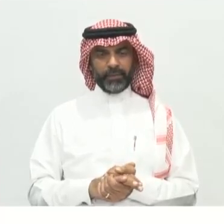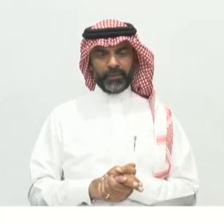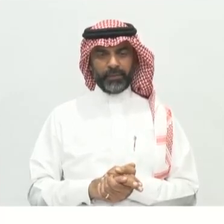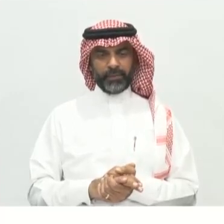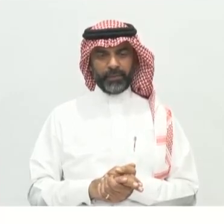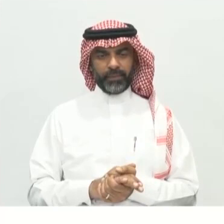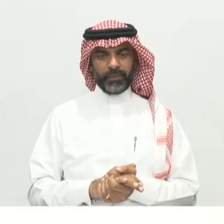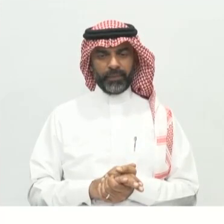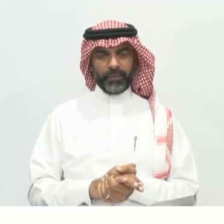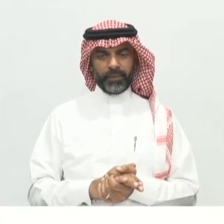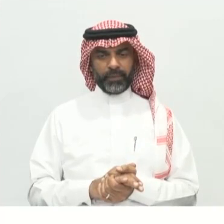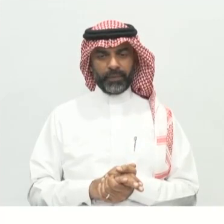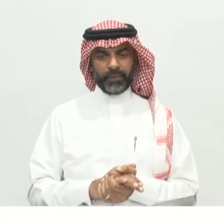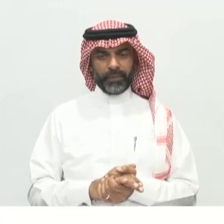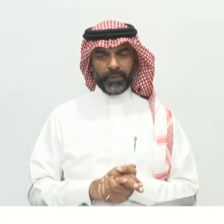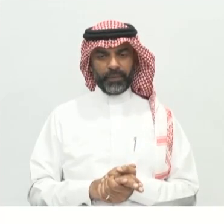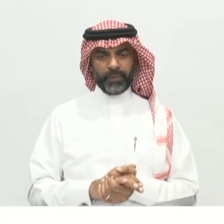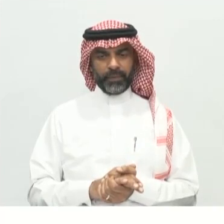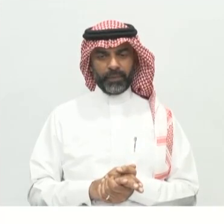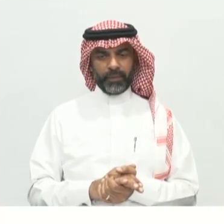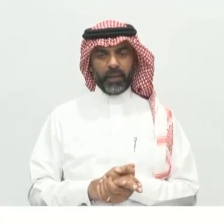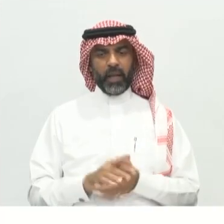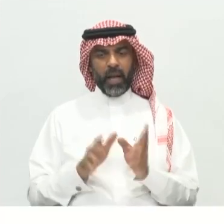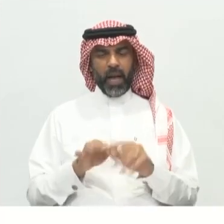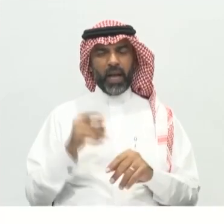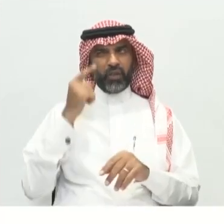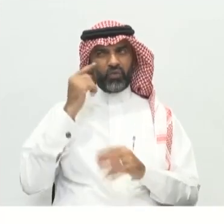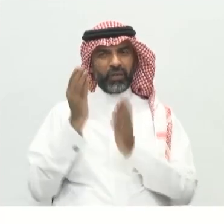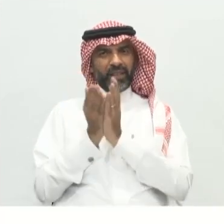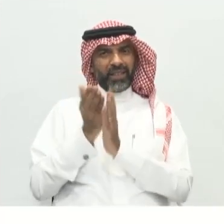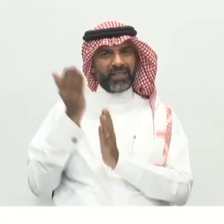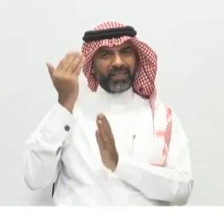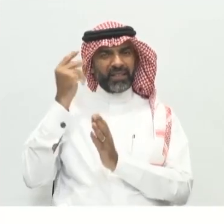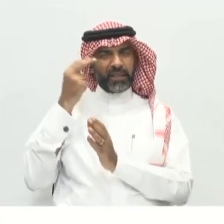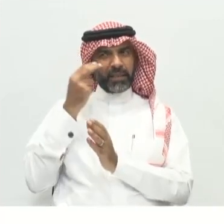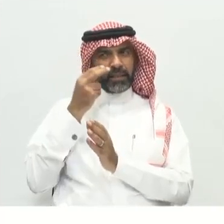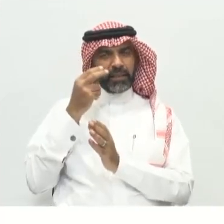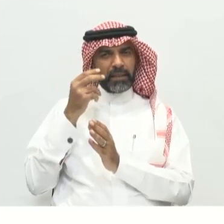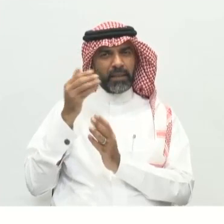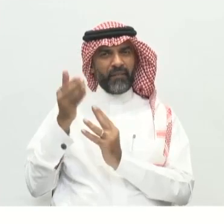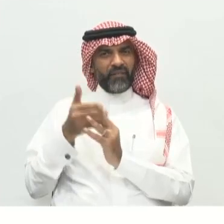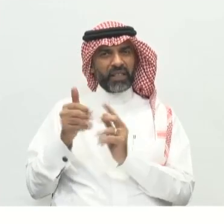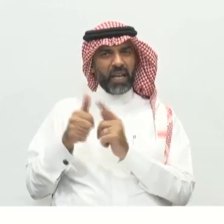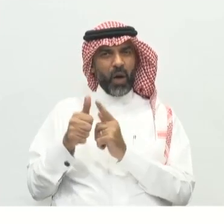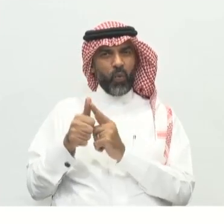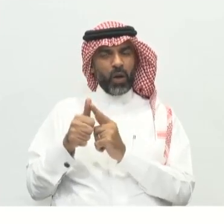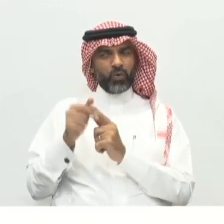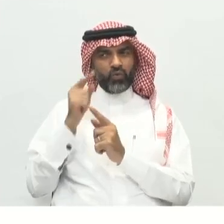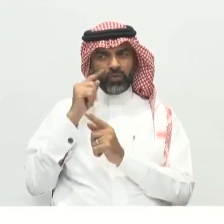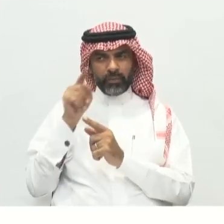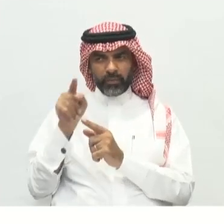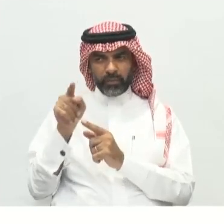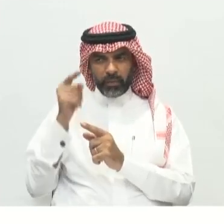باستخدامها وايضا سنقوم بالرجوع للدرس للدرس في الفصل الدراسي الاول كي نقوم